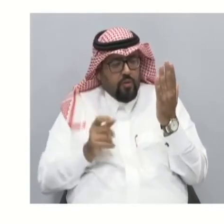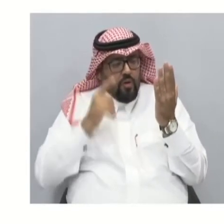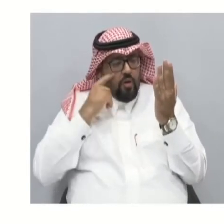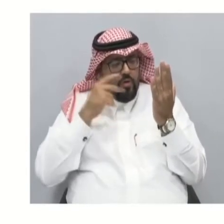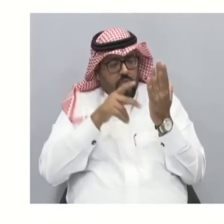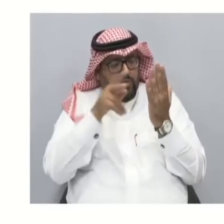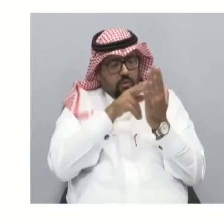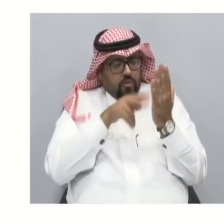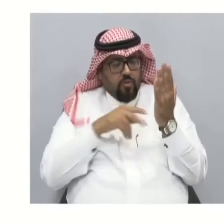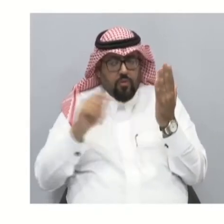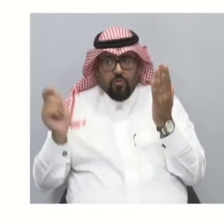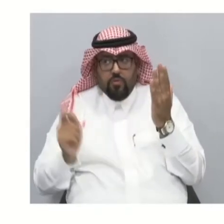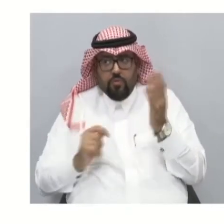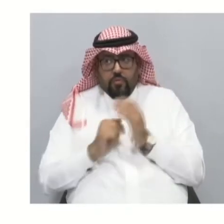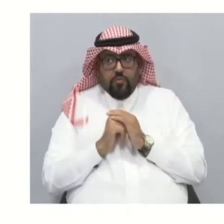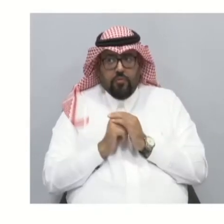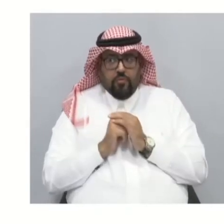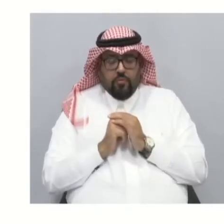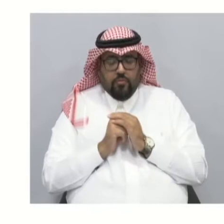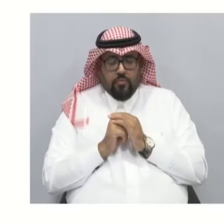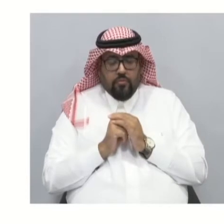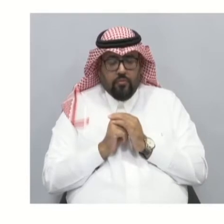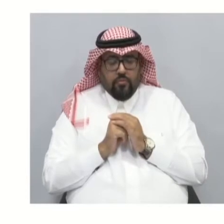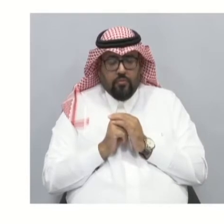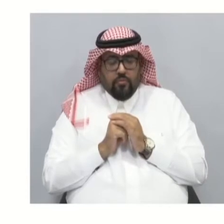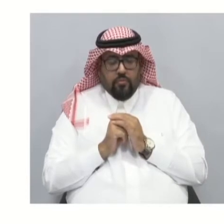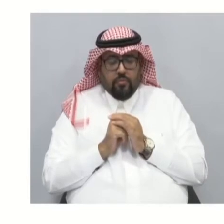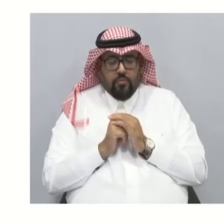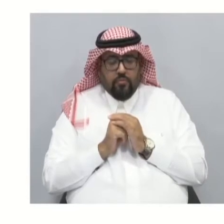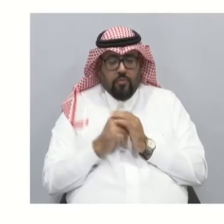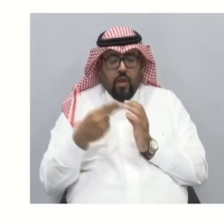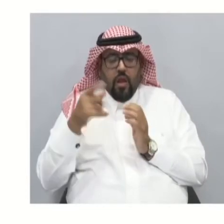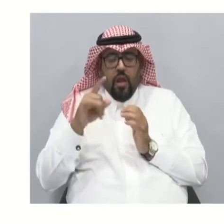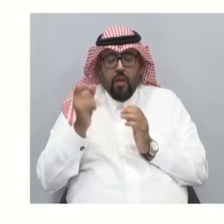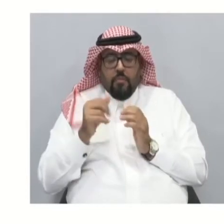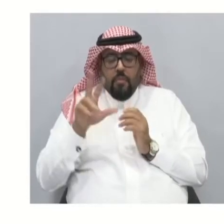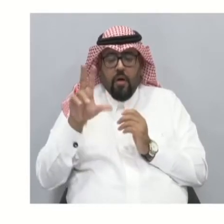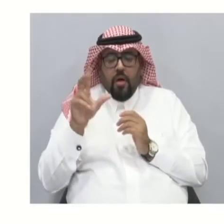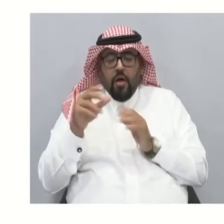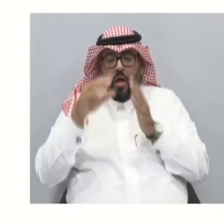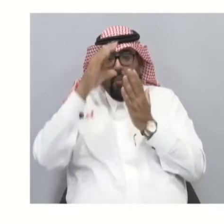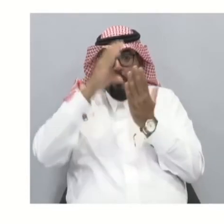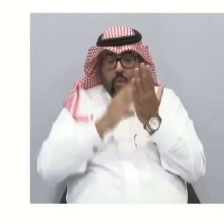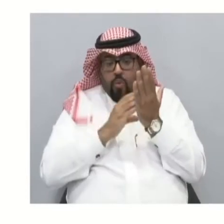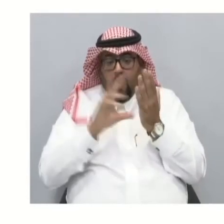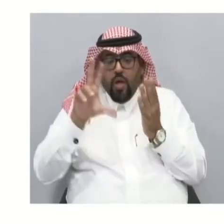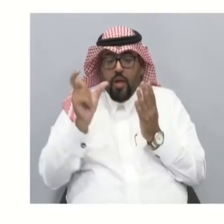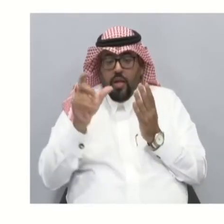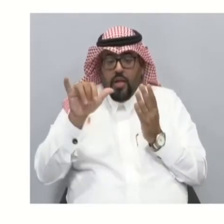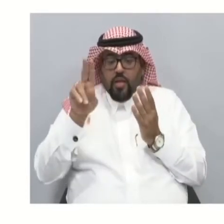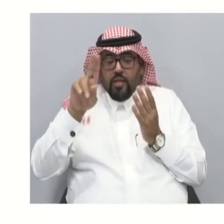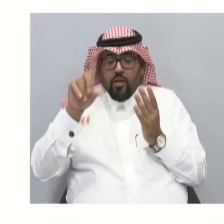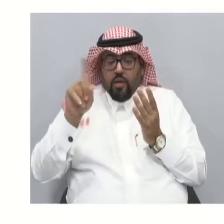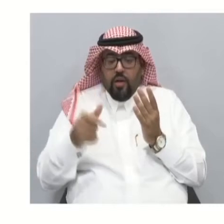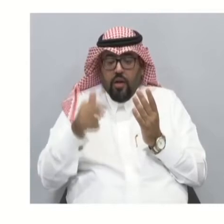الفقرة سنقرأ ثم بعد ذلك سنأتي بالتعليقات. على الرغم كون النيترات من أهم الأسمدة،